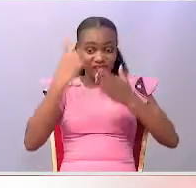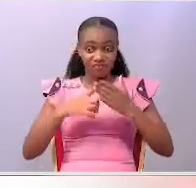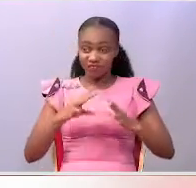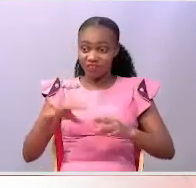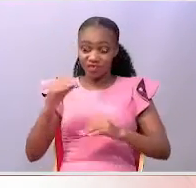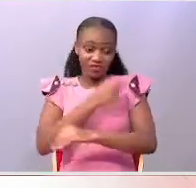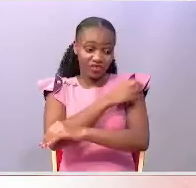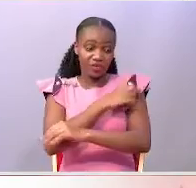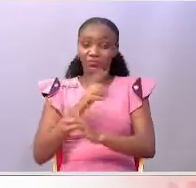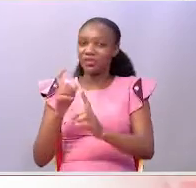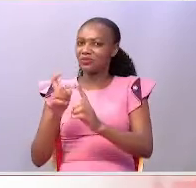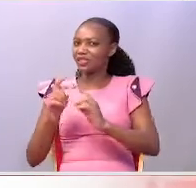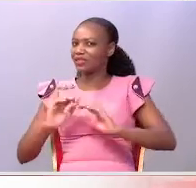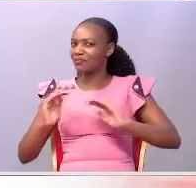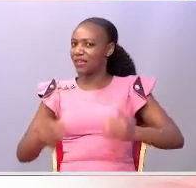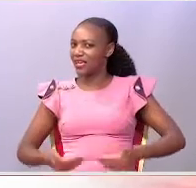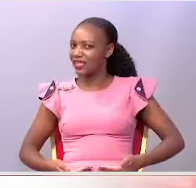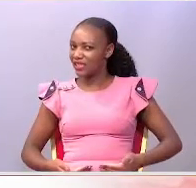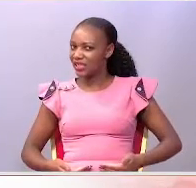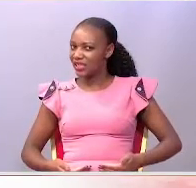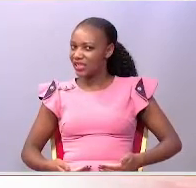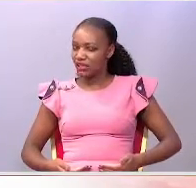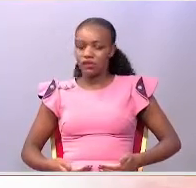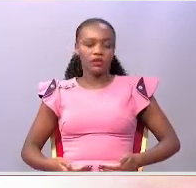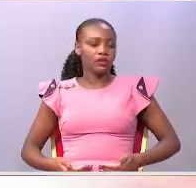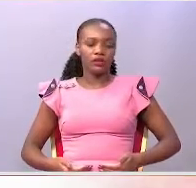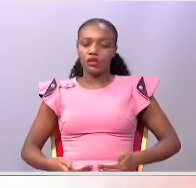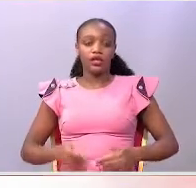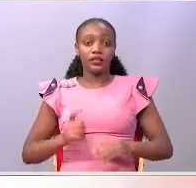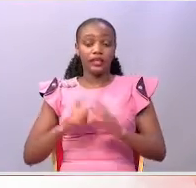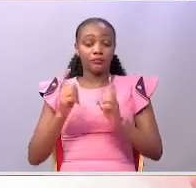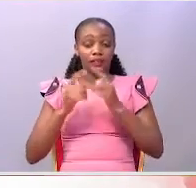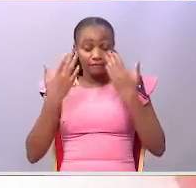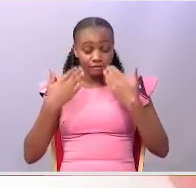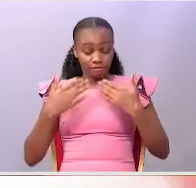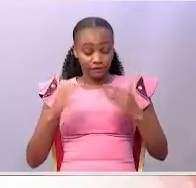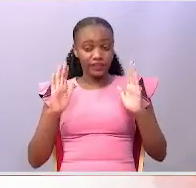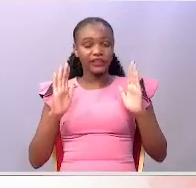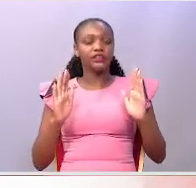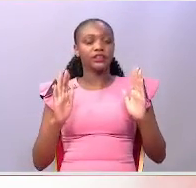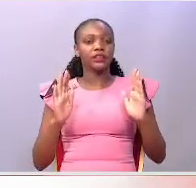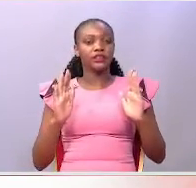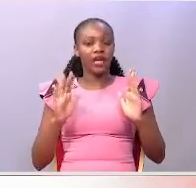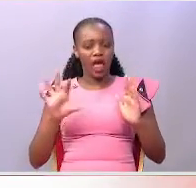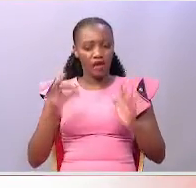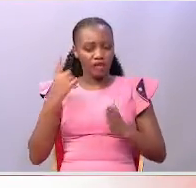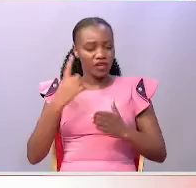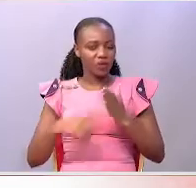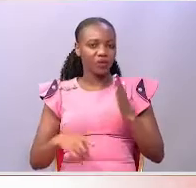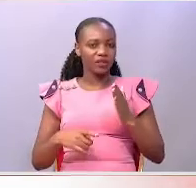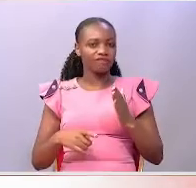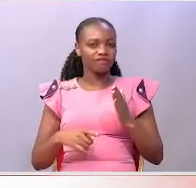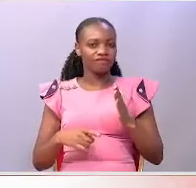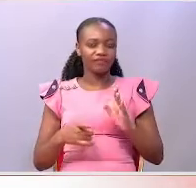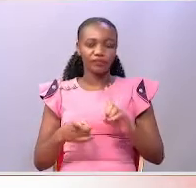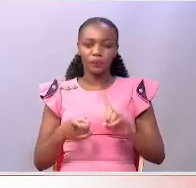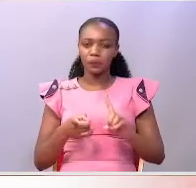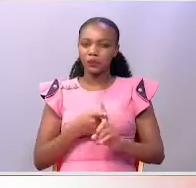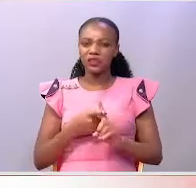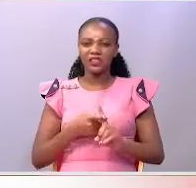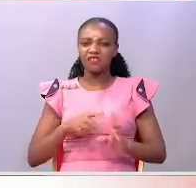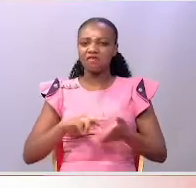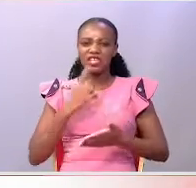wiki moja. Sasa nimeenda kupima, nikaona, ai, ya kwanza nikapata, kuna mimba. Nikasema cha nyingine, nikaenda check, nichukue